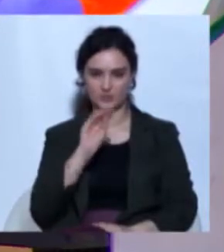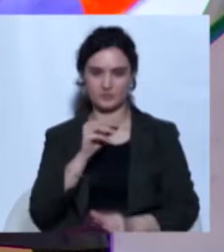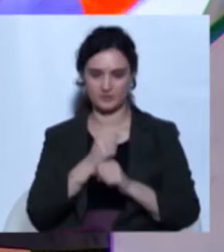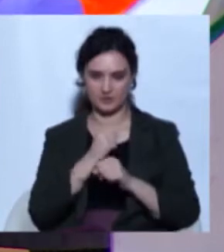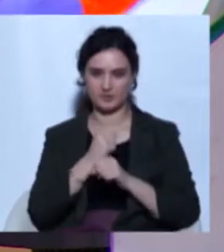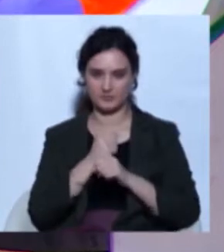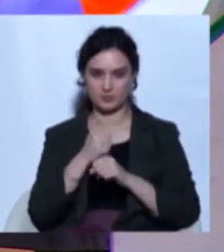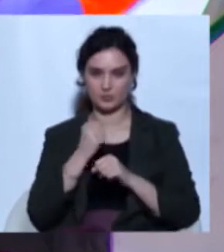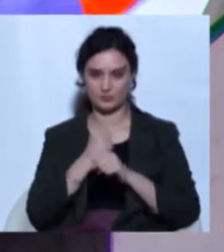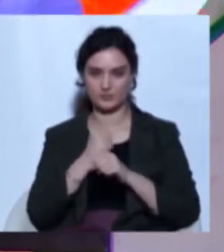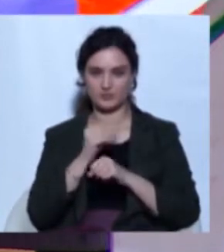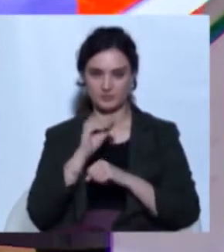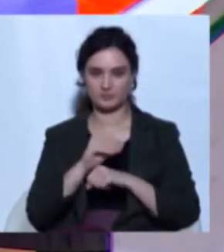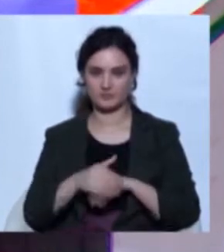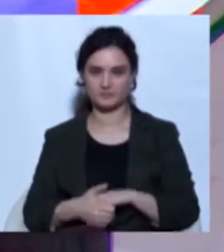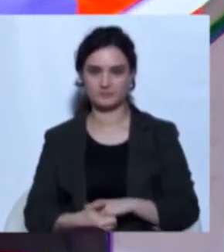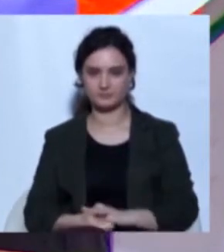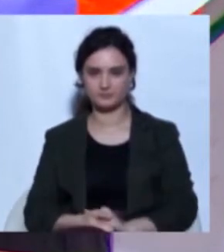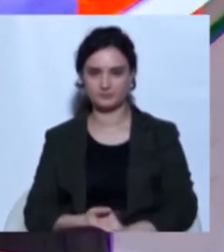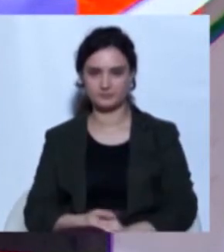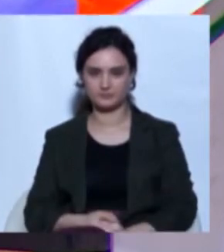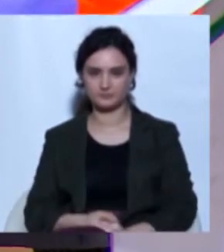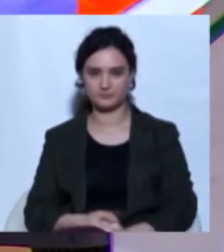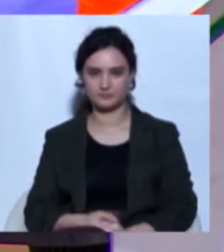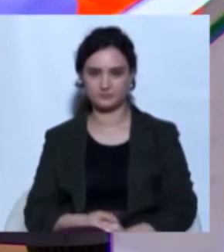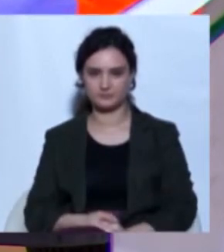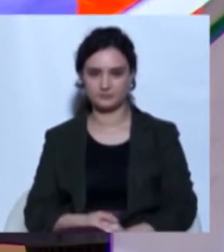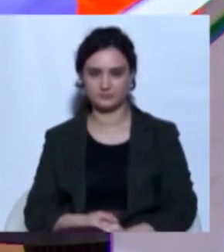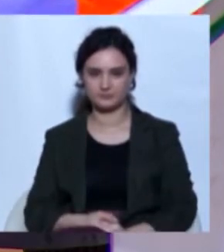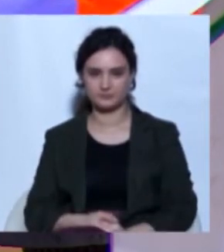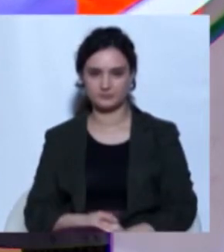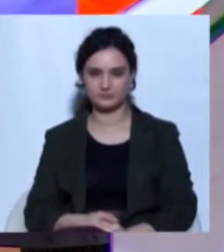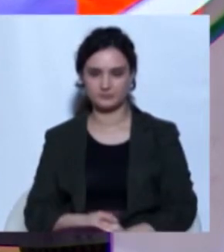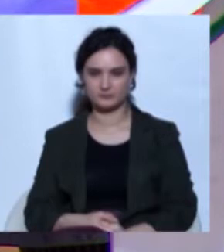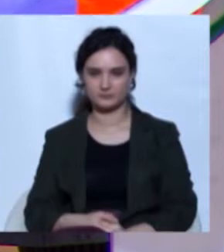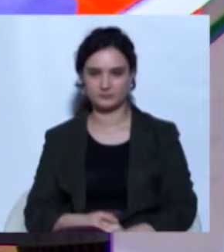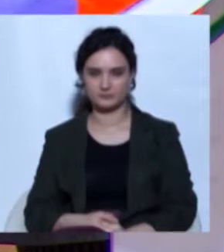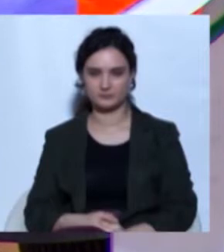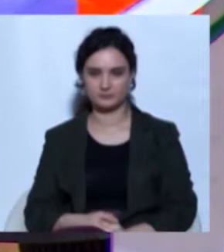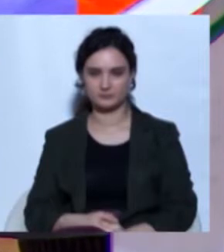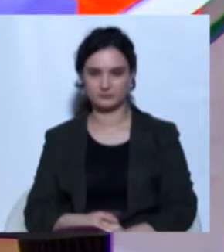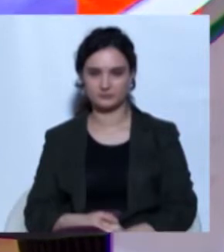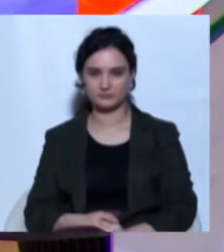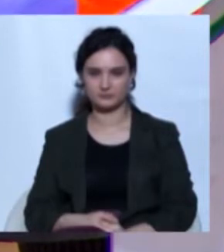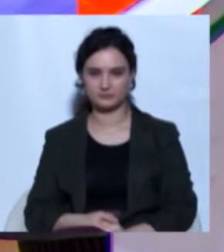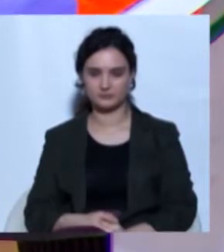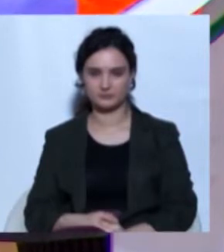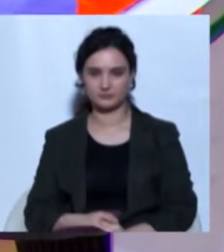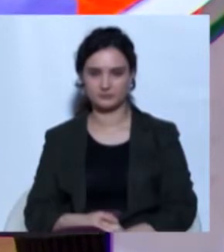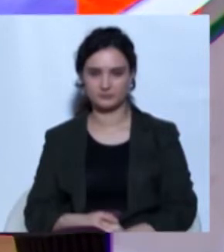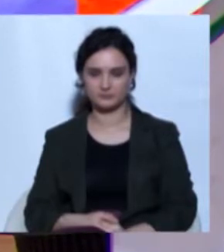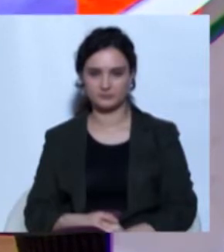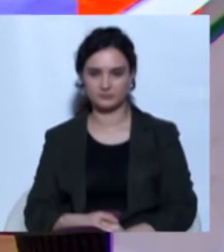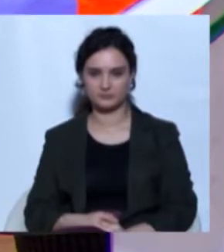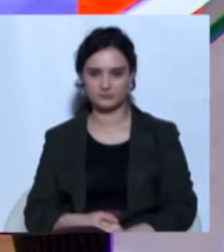არ ვიცი როგორ. აჰა, ხმინდა. აი ესე. აი არ მეტევა. ნუ